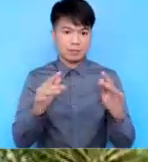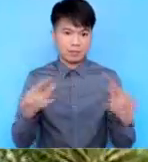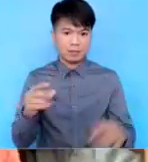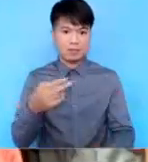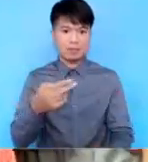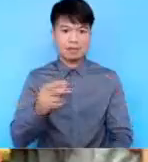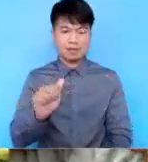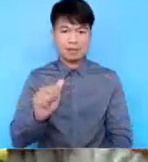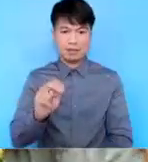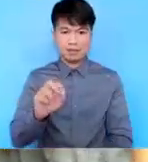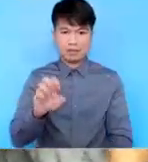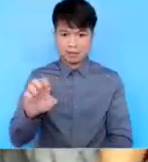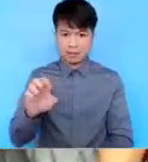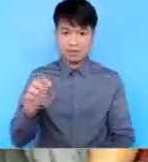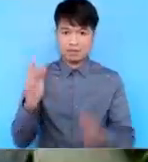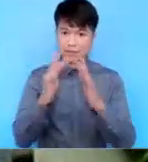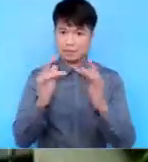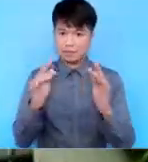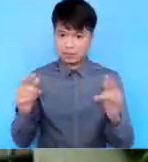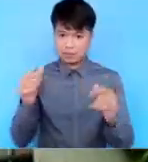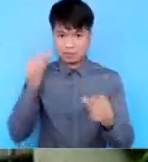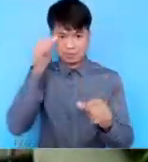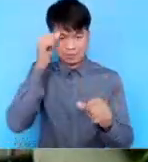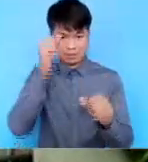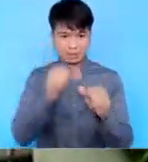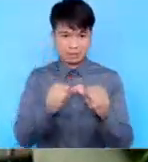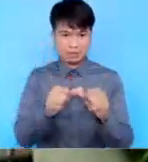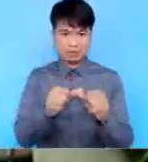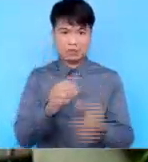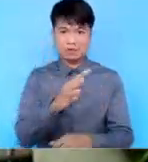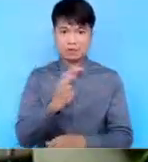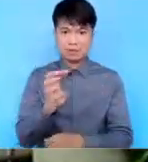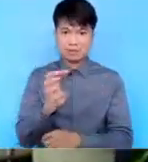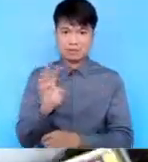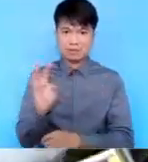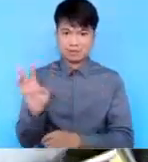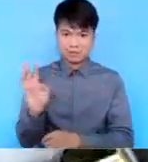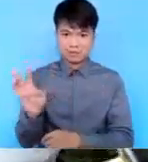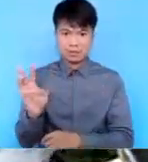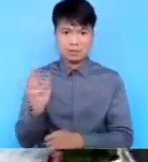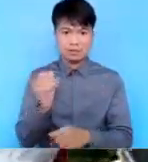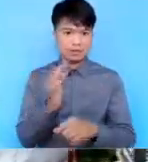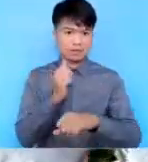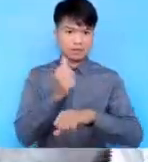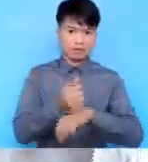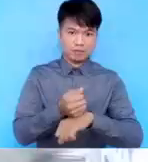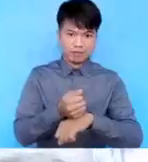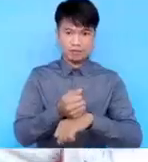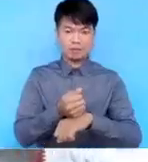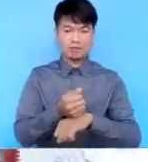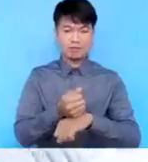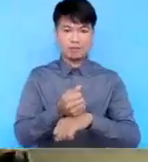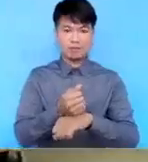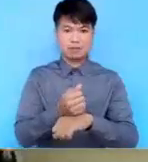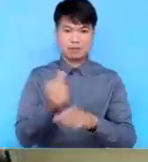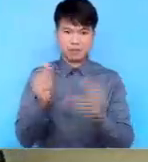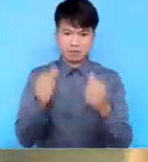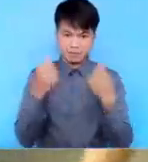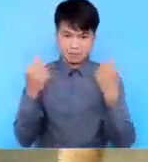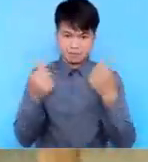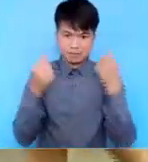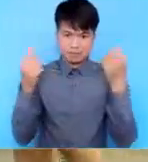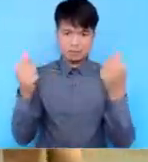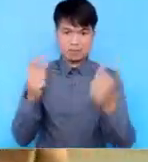ay paggunita sa 416th founding anniversary ng Bayan ng Tanay. Ginagamit ng Tanayan ang salitang Hane